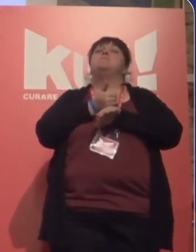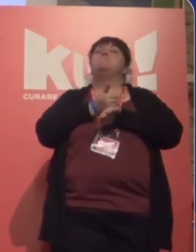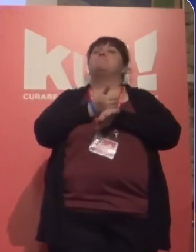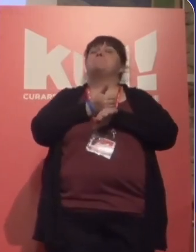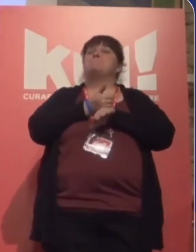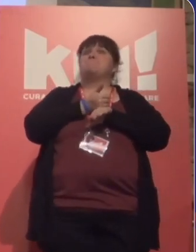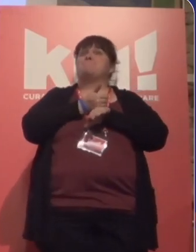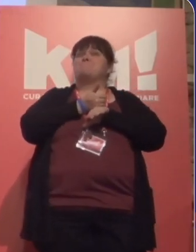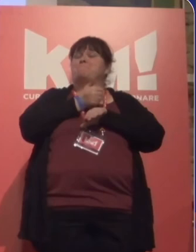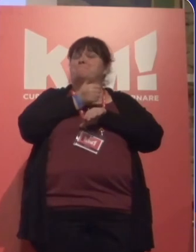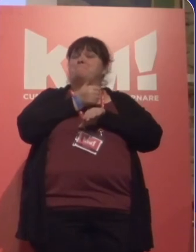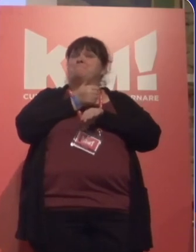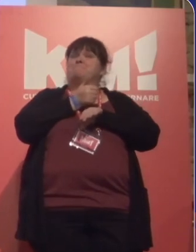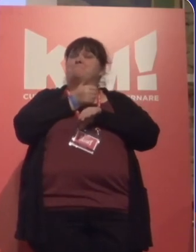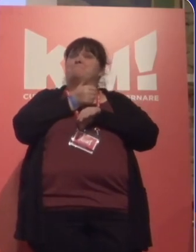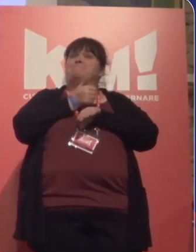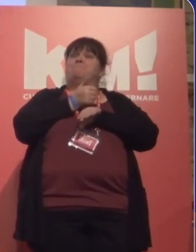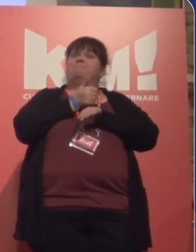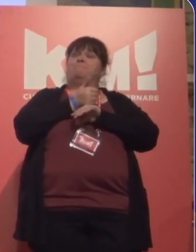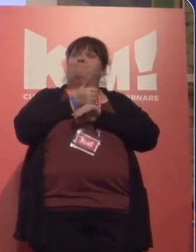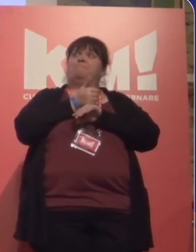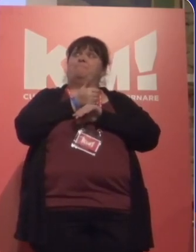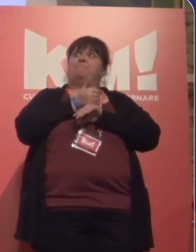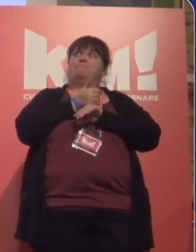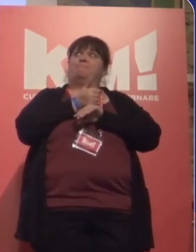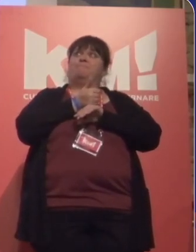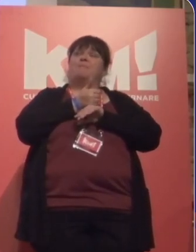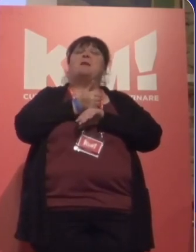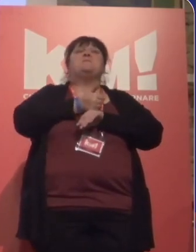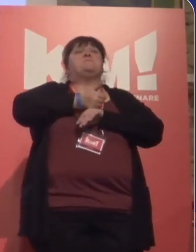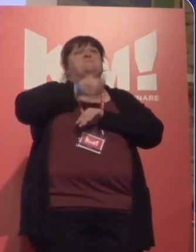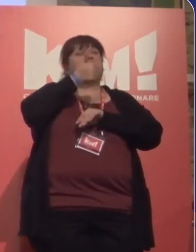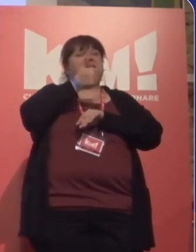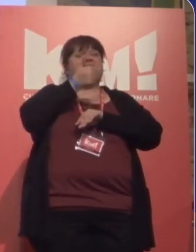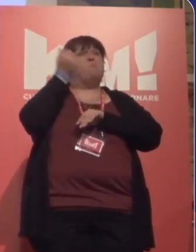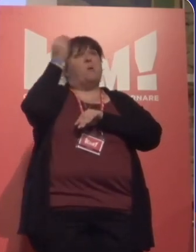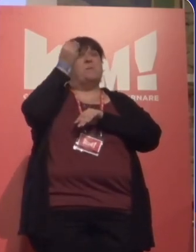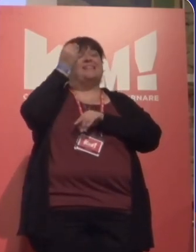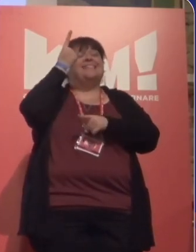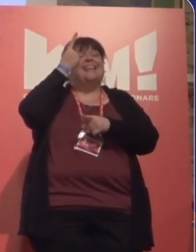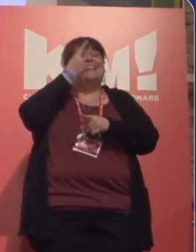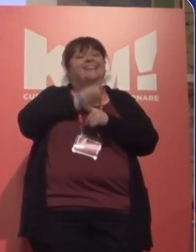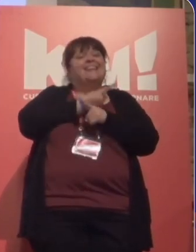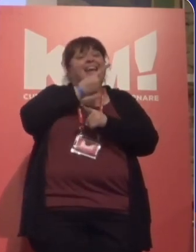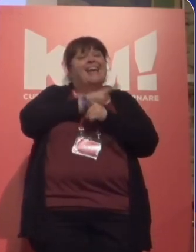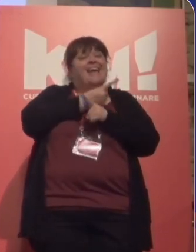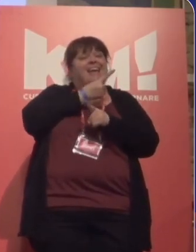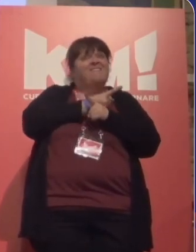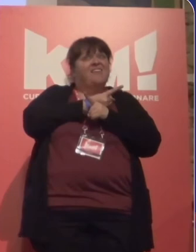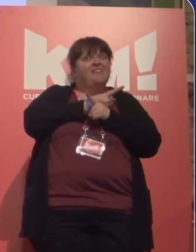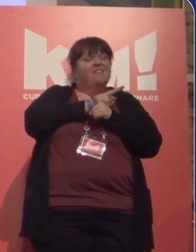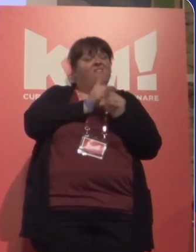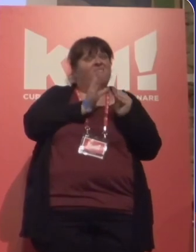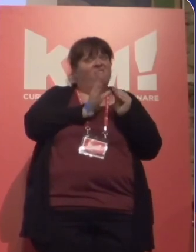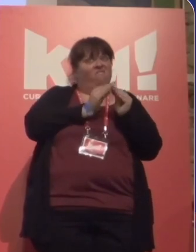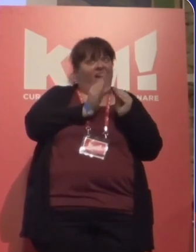risposta su cosa si possa fare come poterlo fare